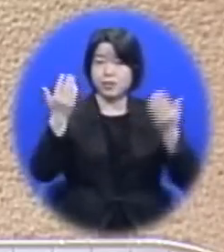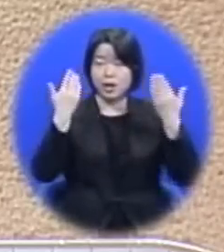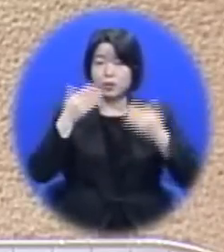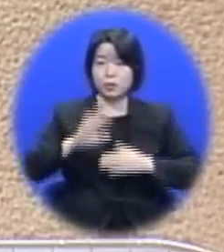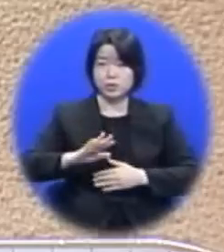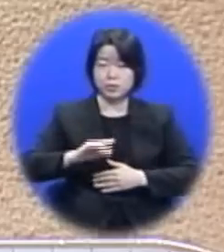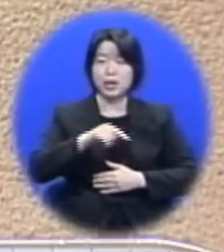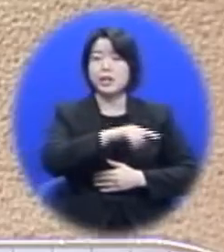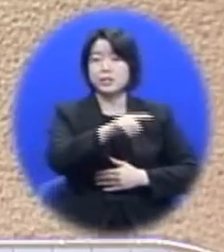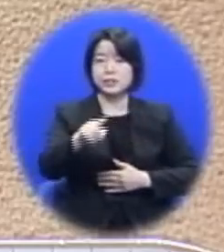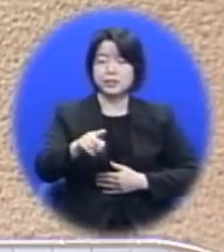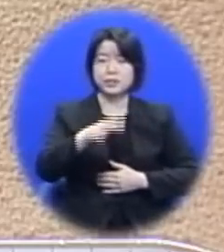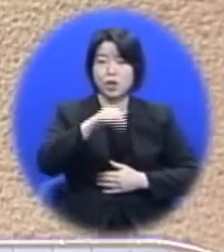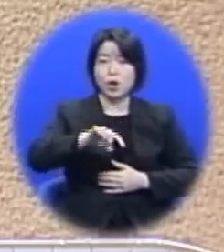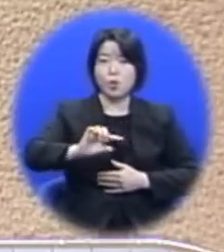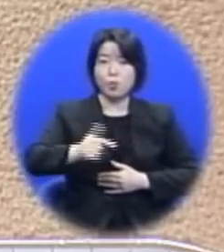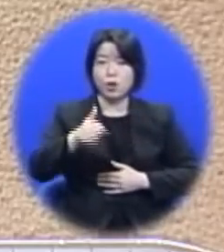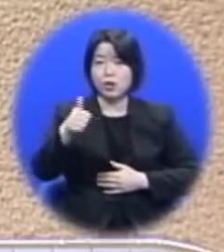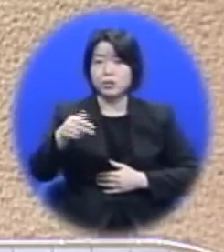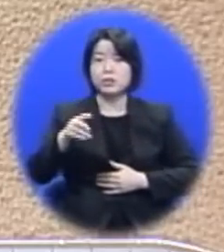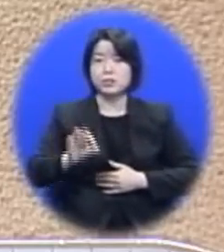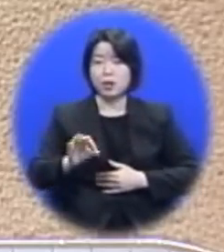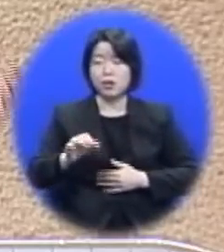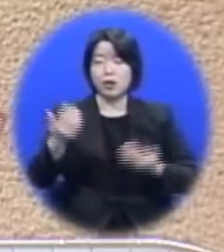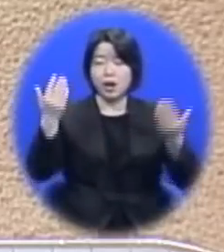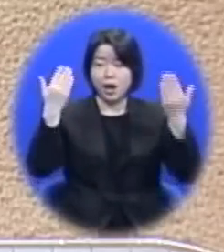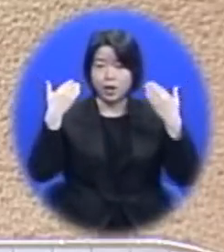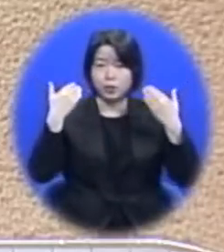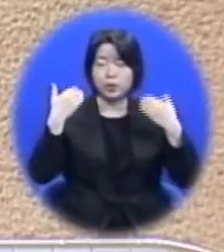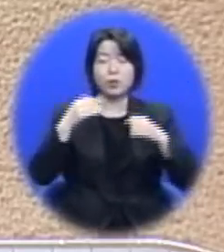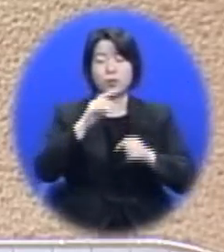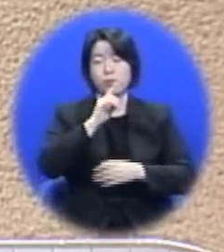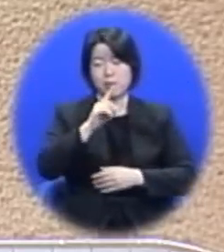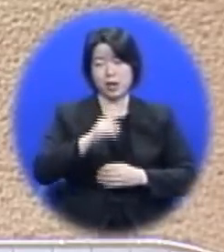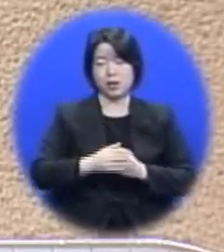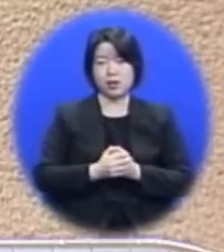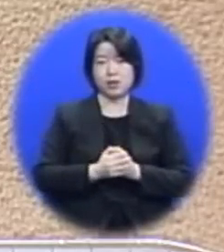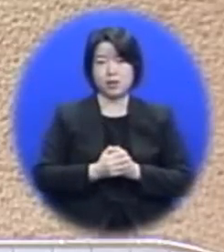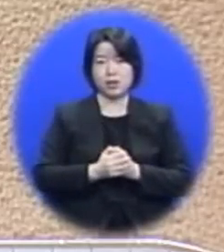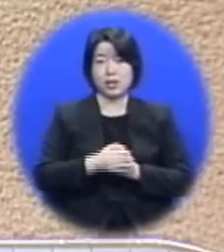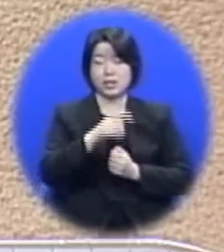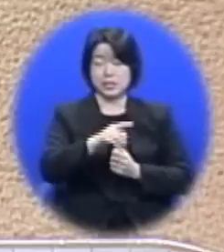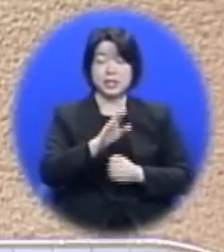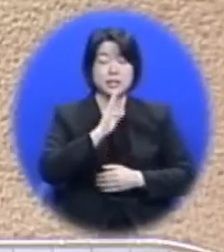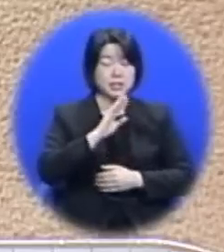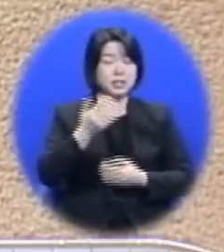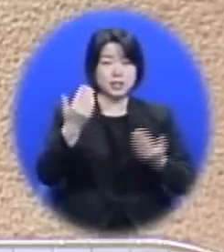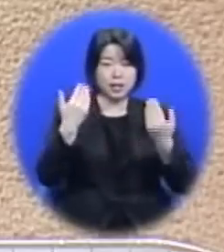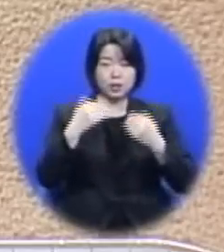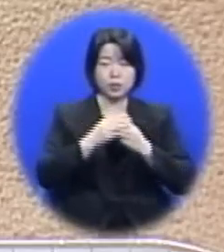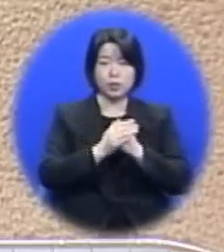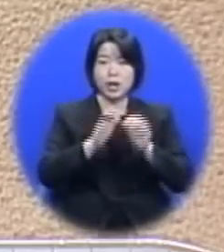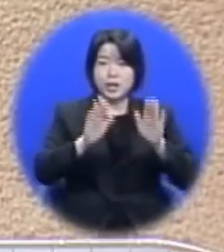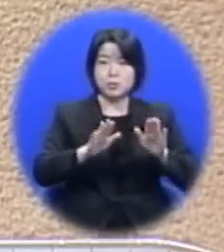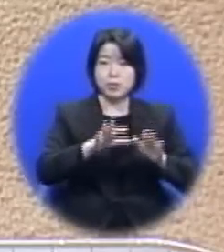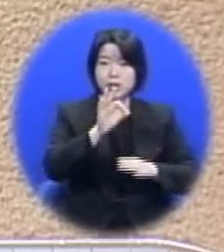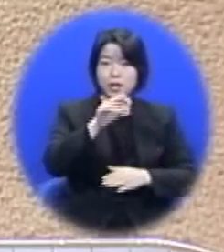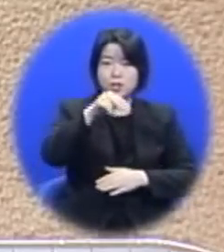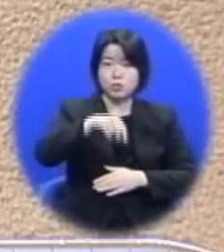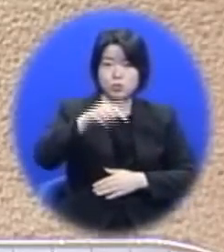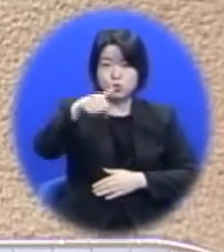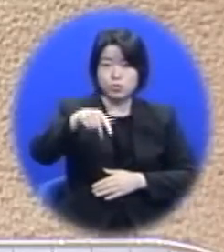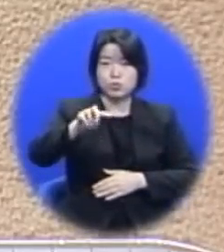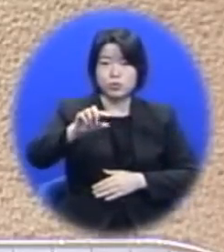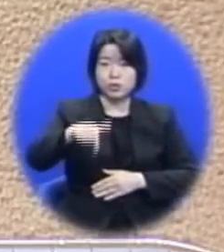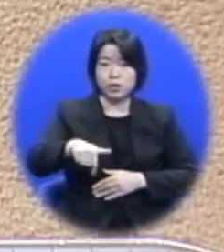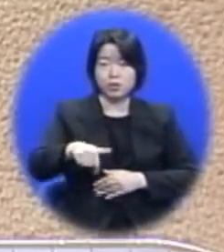그들은 원형학교라고 고집을 부립니다. 그게 진짜 학교라는 거죠. 이번에 유교훈련을 했다고